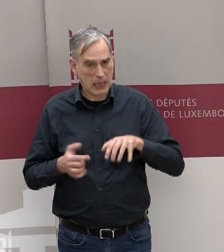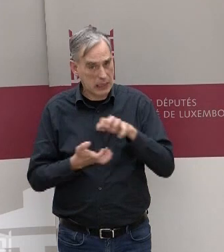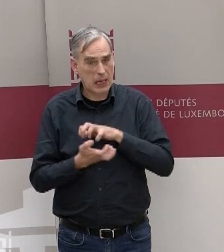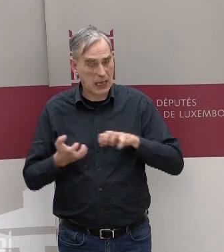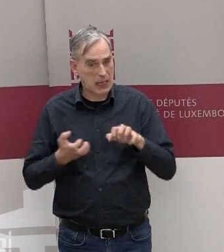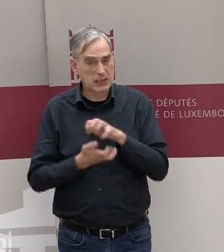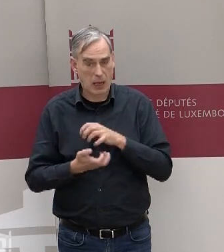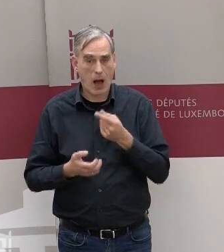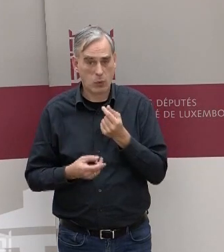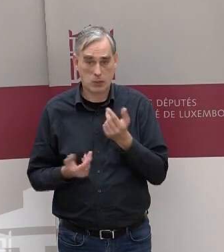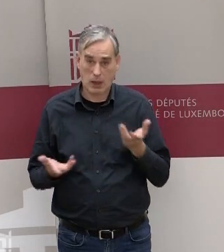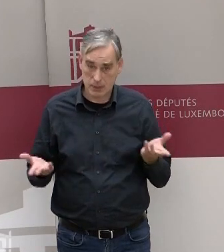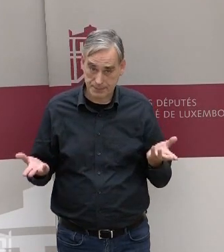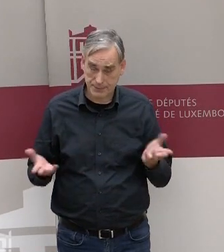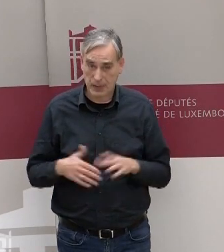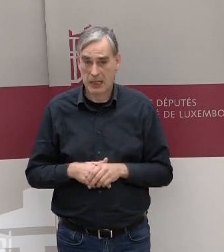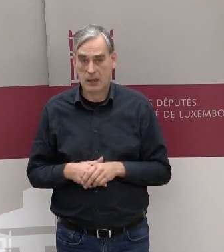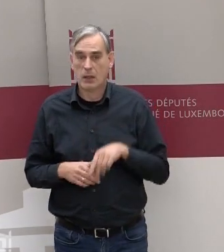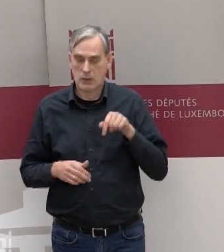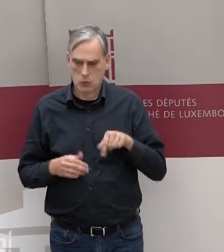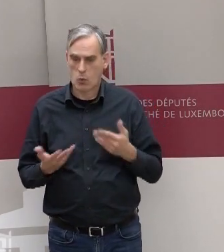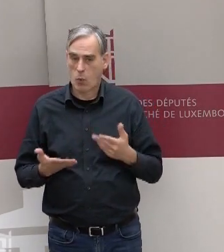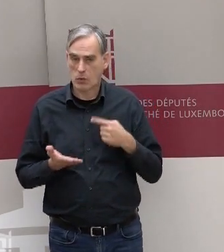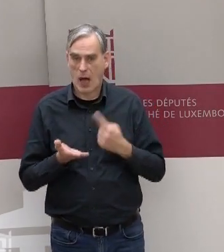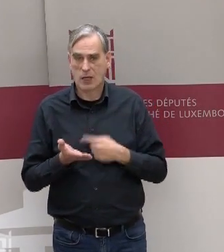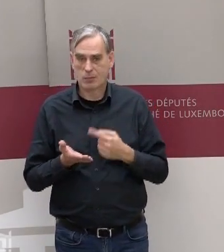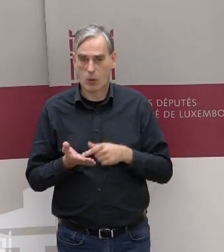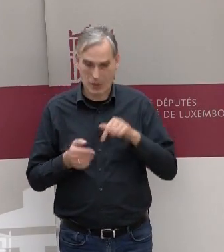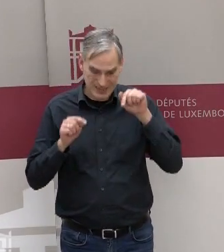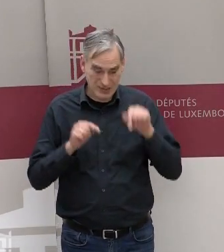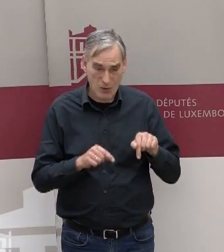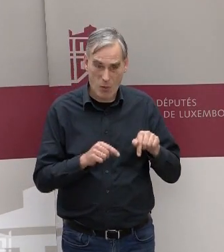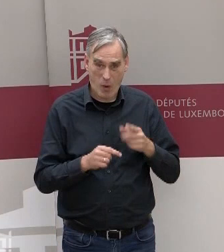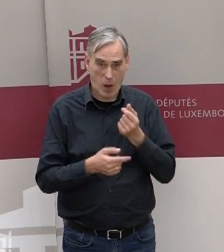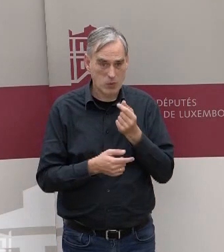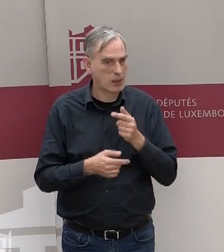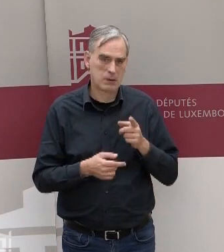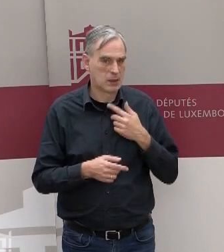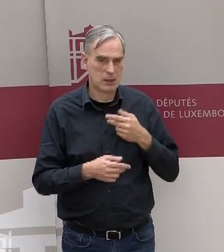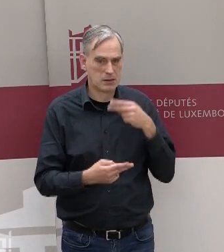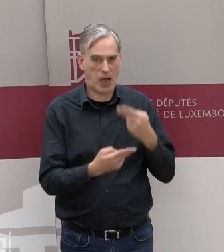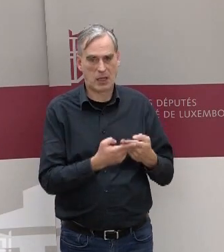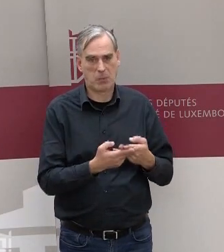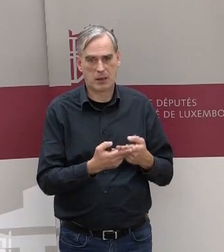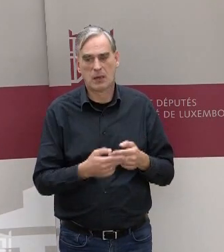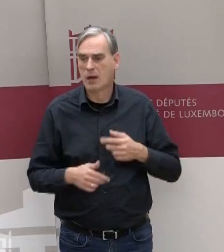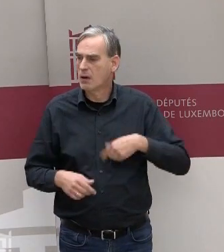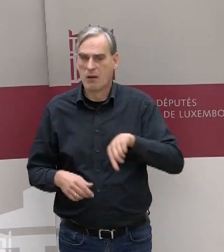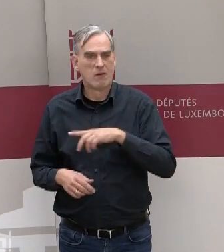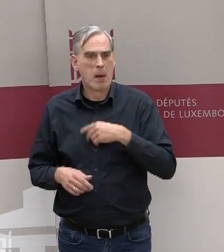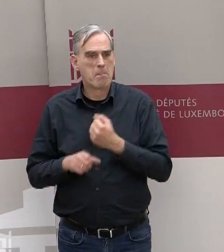mit dem Ausspruch Götten nicht gerecht. Wir machen heute einfach keine zibliert